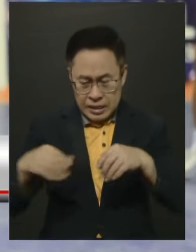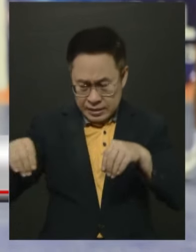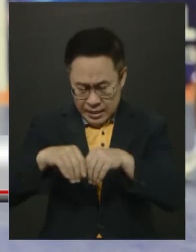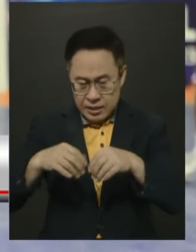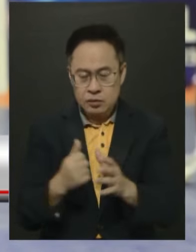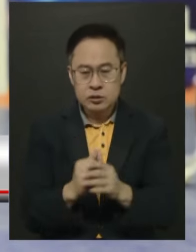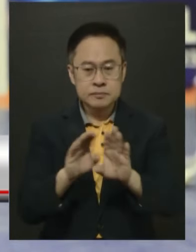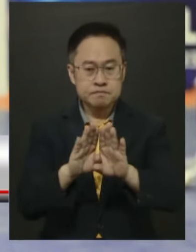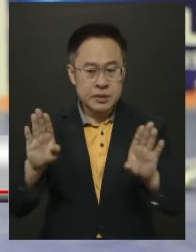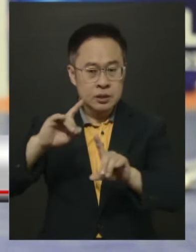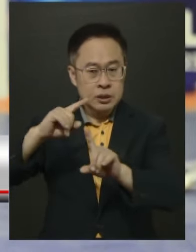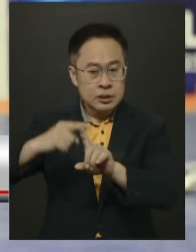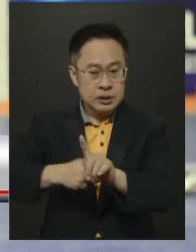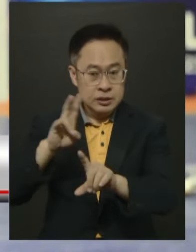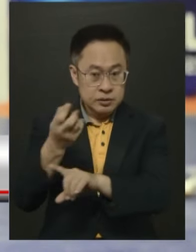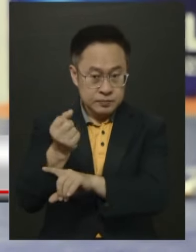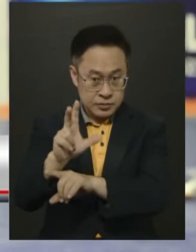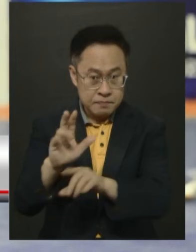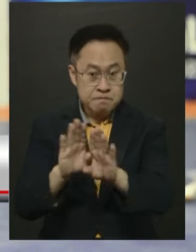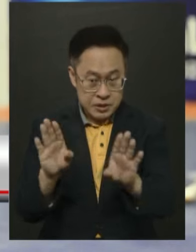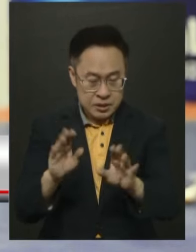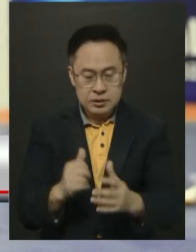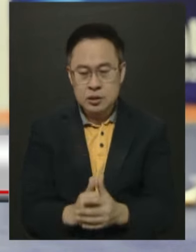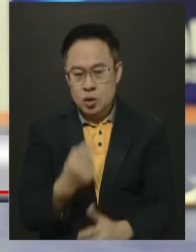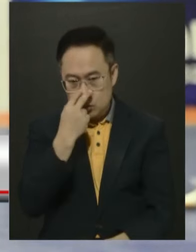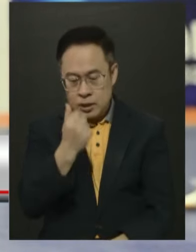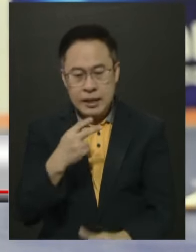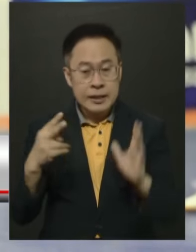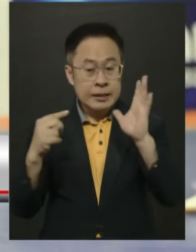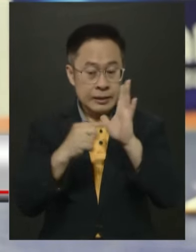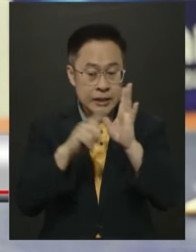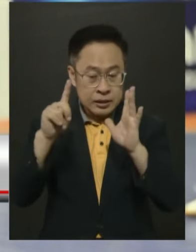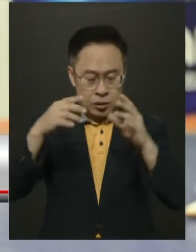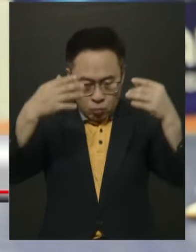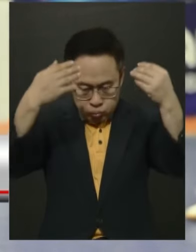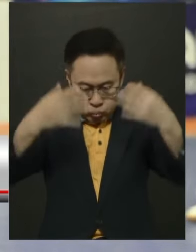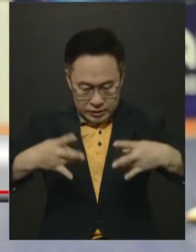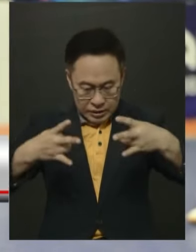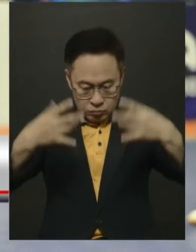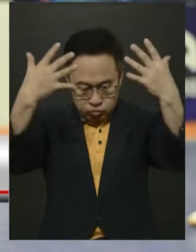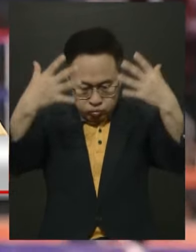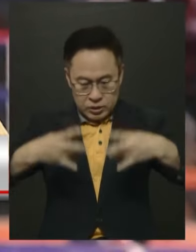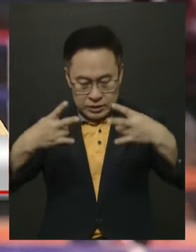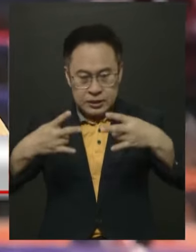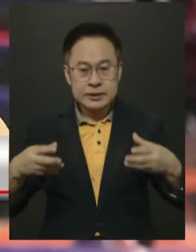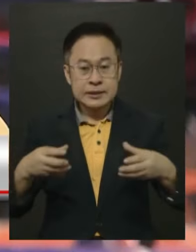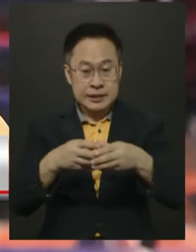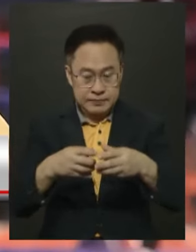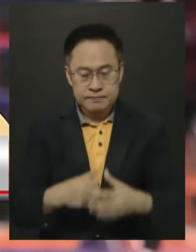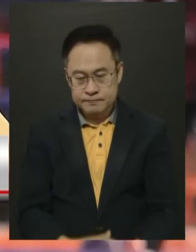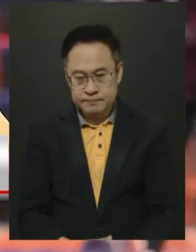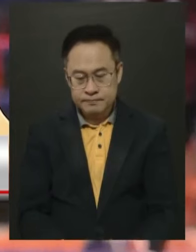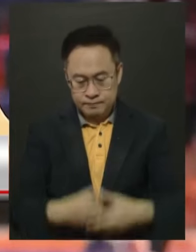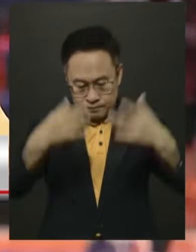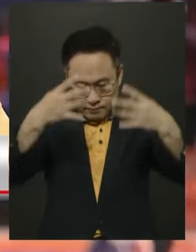ฤดูกาลใหม่จะเปิดฉากนะคะแล้วก็เกมแรกน่าดูจริง ๆ การท่าเรือเจอกับชลบุรีบลูเวฟนะคะยังไงอย่าลืมติดตาม